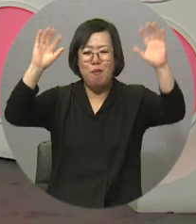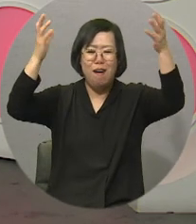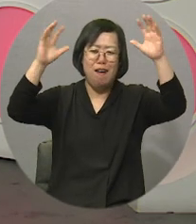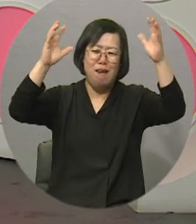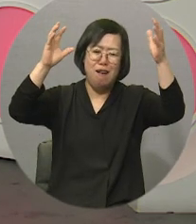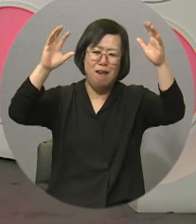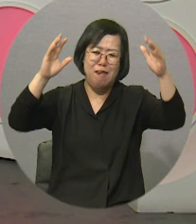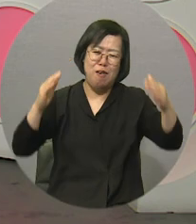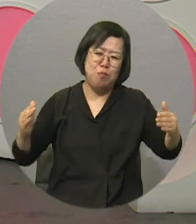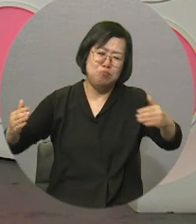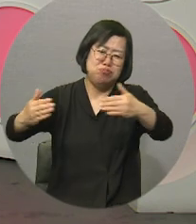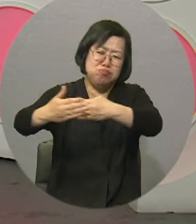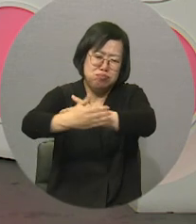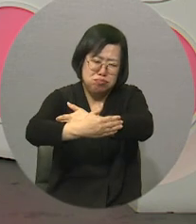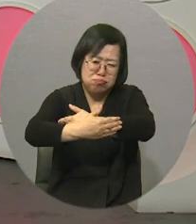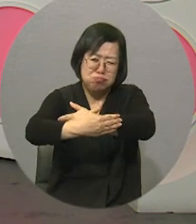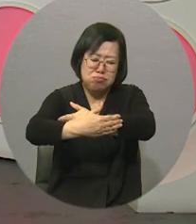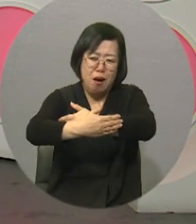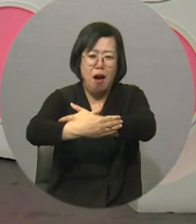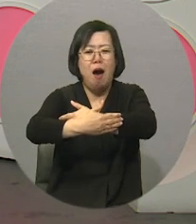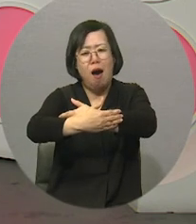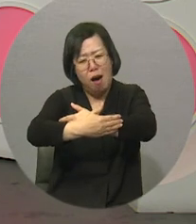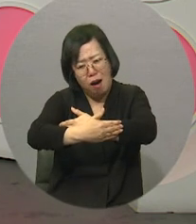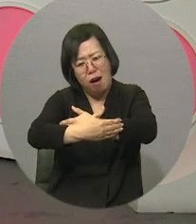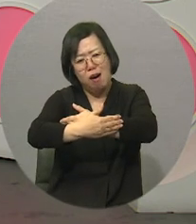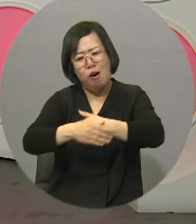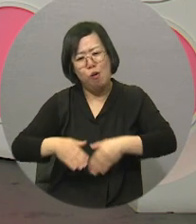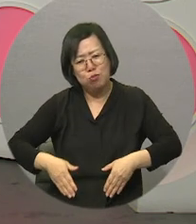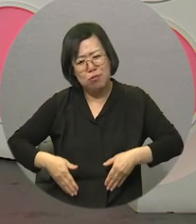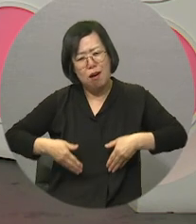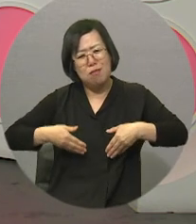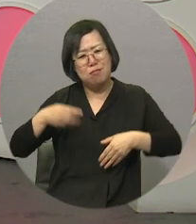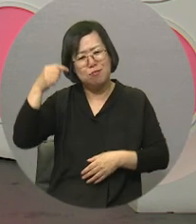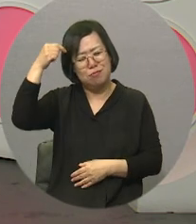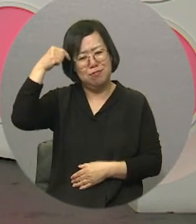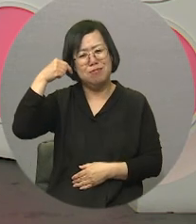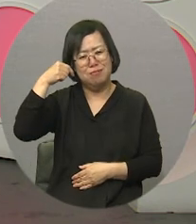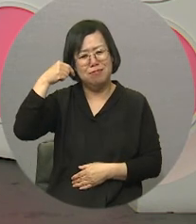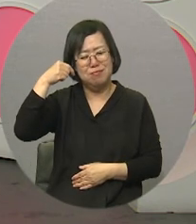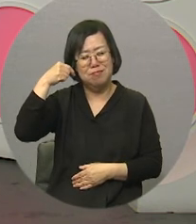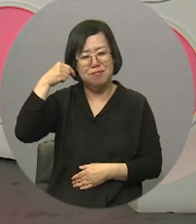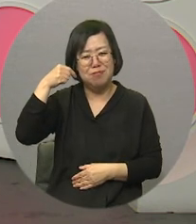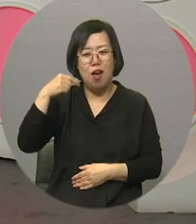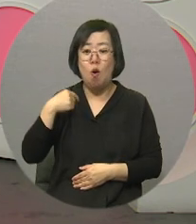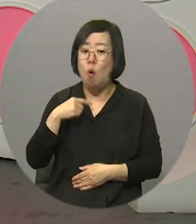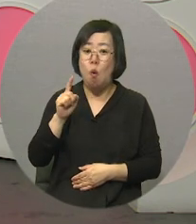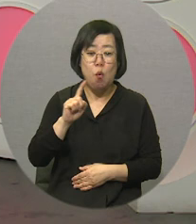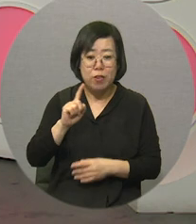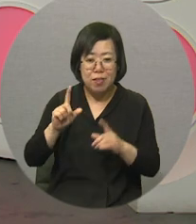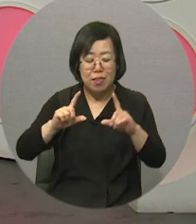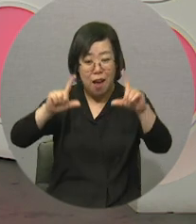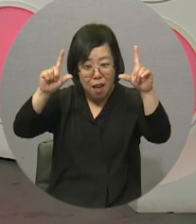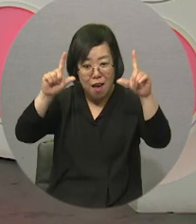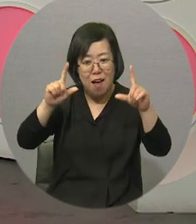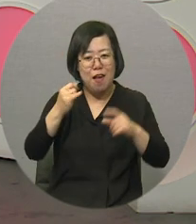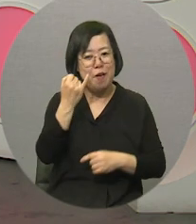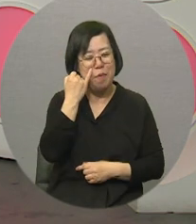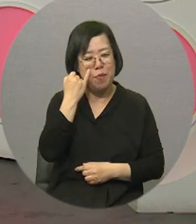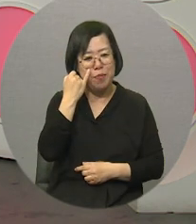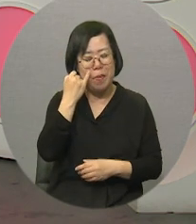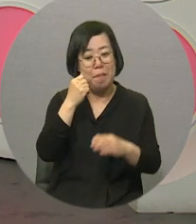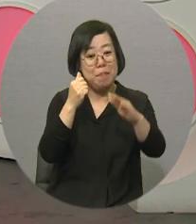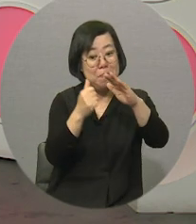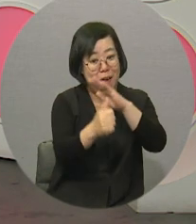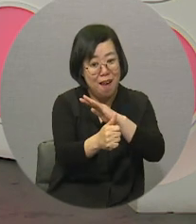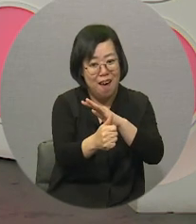그렇게 한참 안겨 있었으면 근데 하루는 친구들과 이모네에서 밥을 먹다